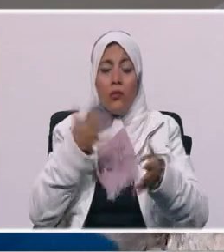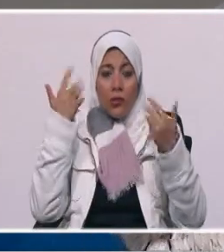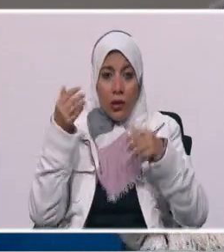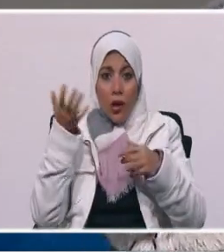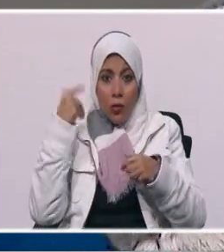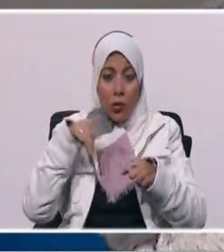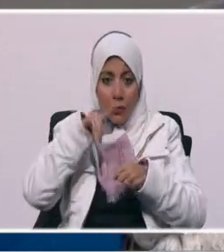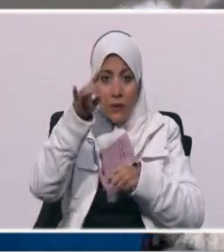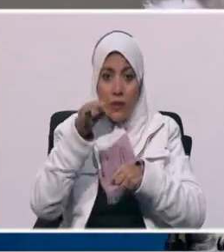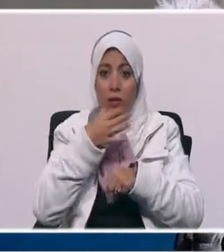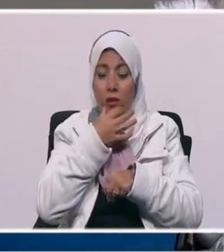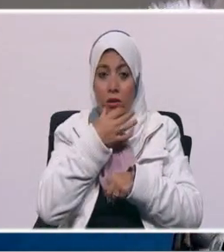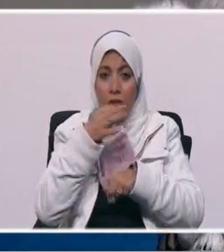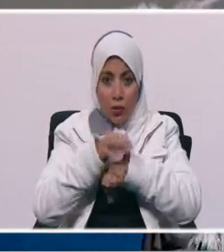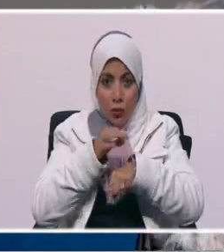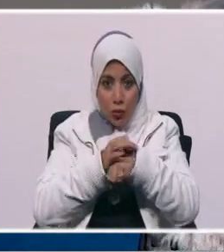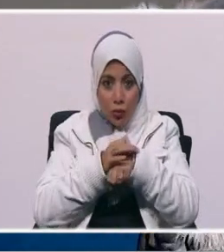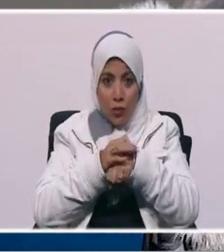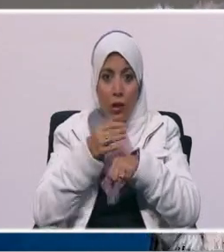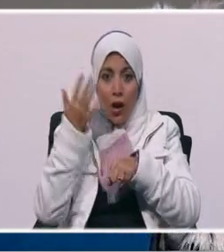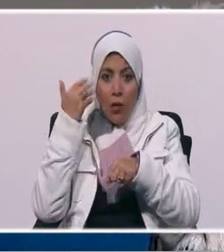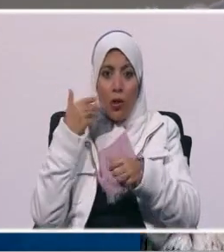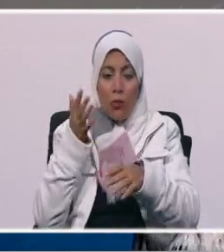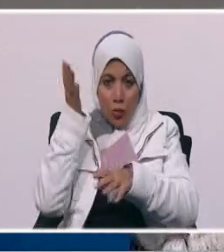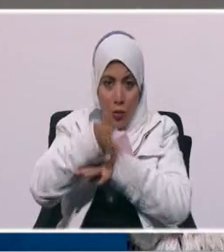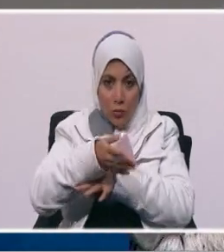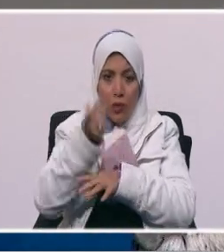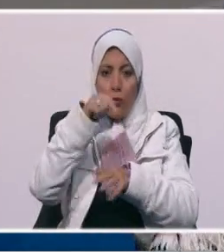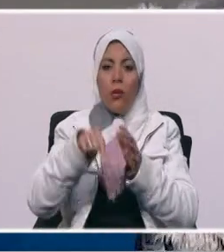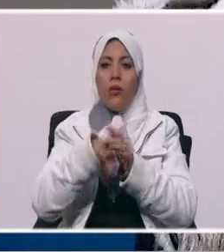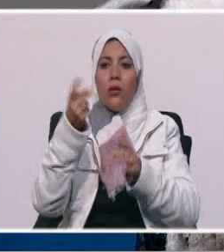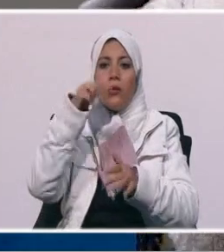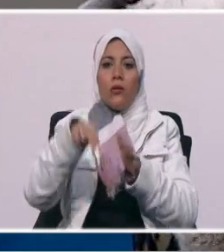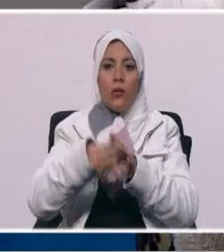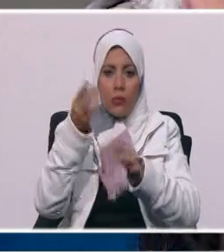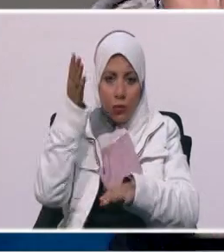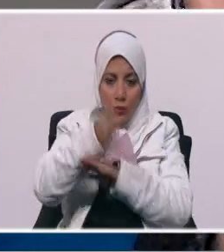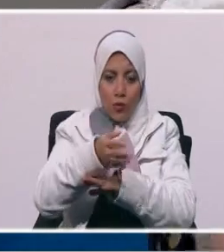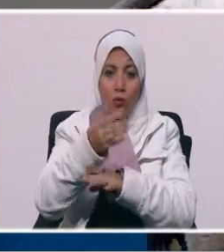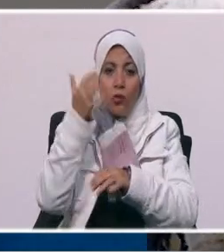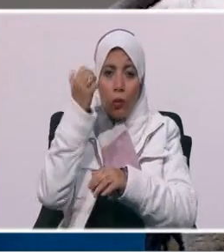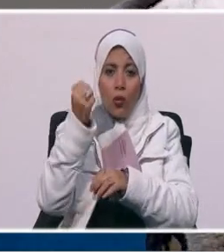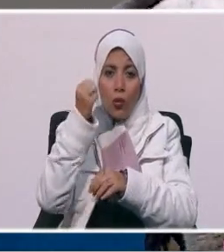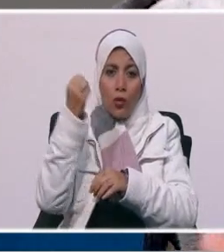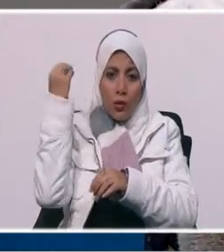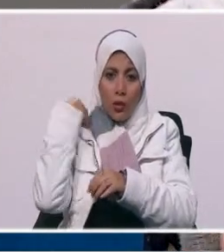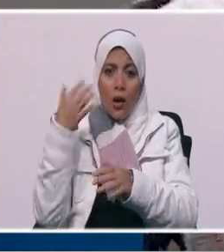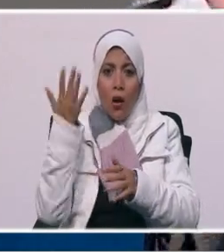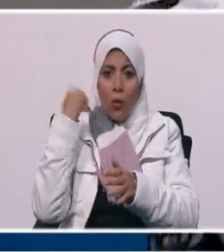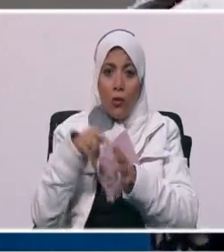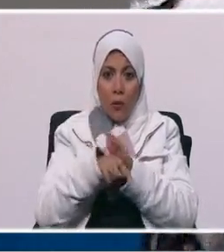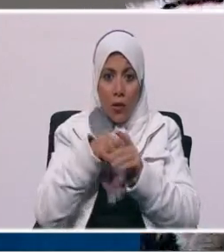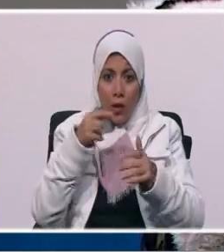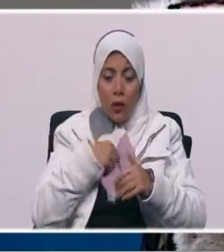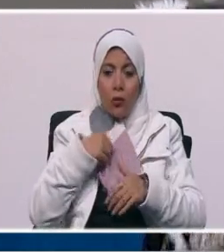الاول ما كانش في نتيجه، يعني بعد الزياره الاولانيه والثانيه وباخد الحقن، وصلت مره قاعده قدام الدكتور